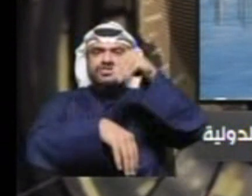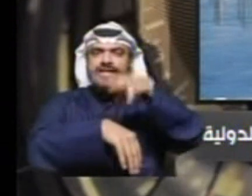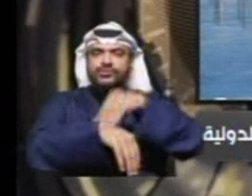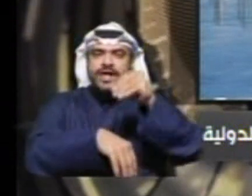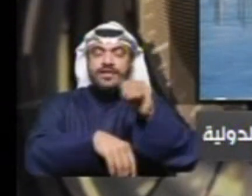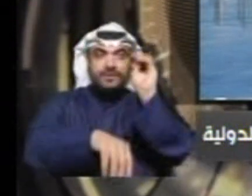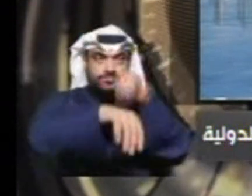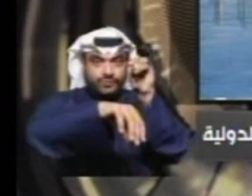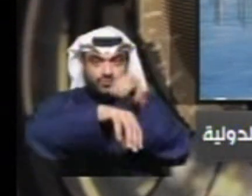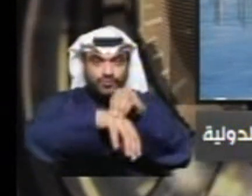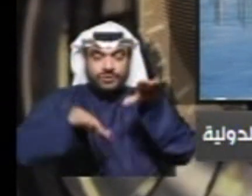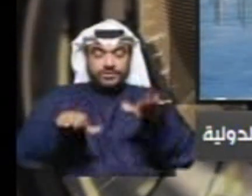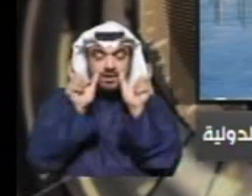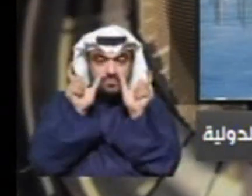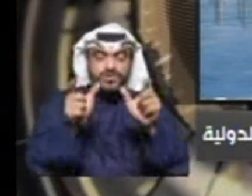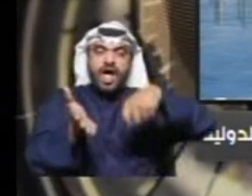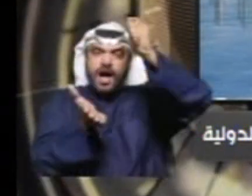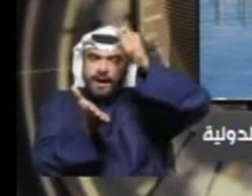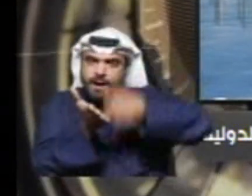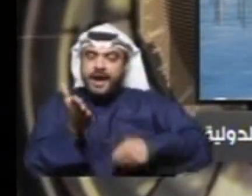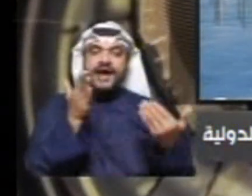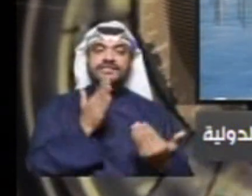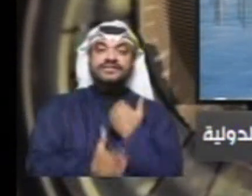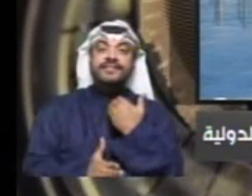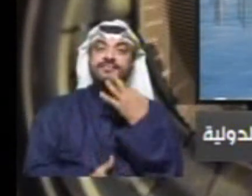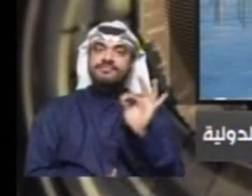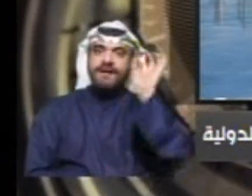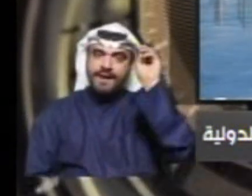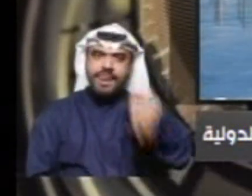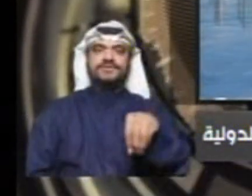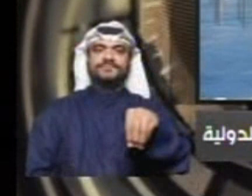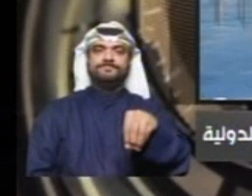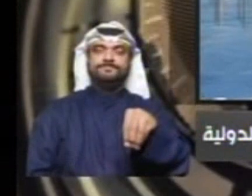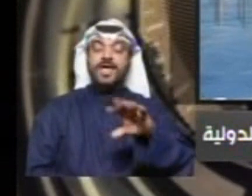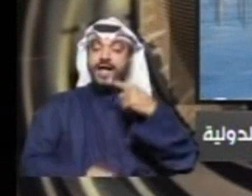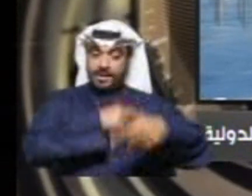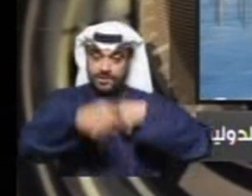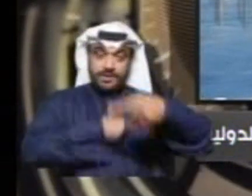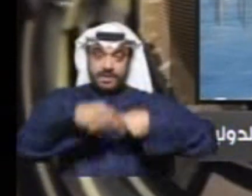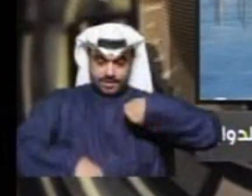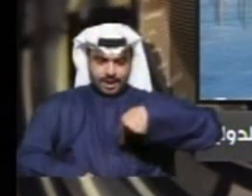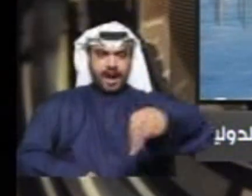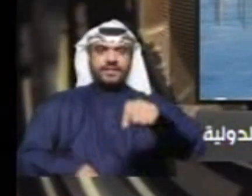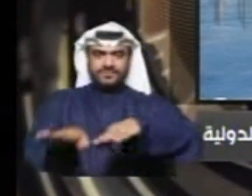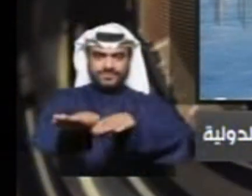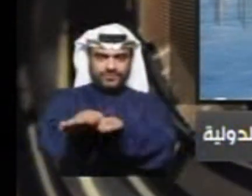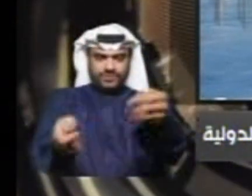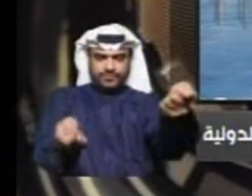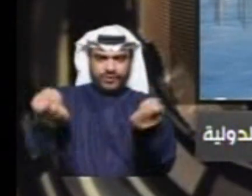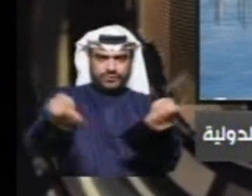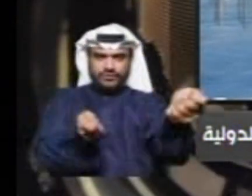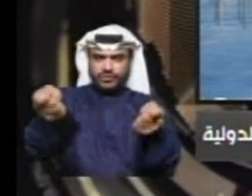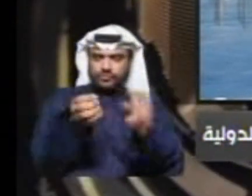مجلس الامن الى اتخاذ قرار 2449، وهو باستمرار الاليه